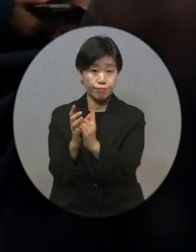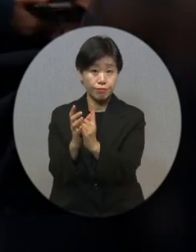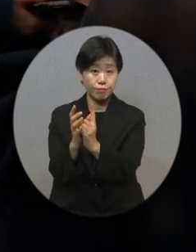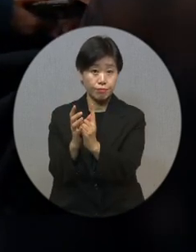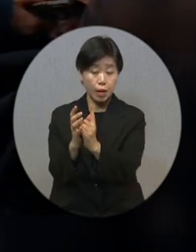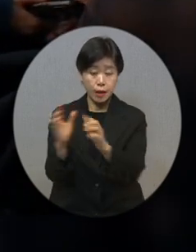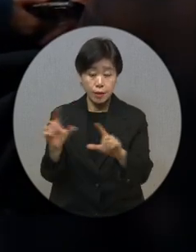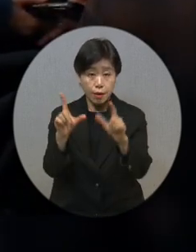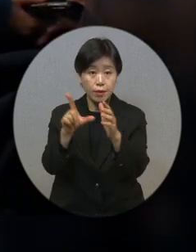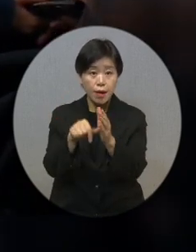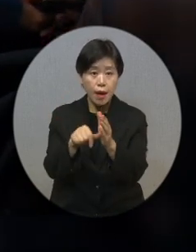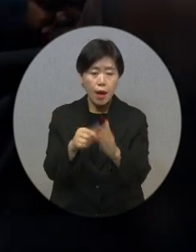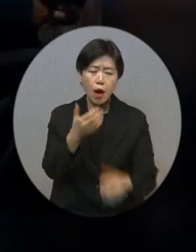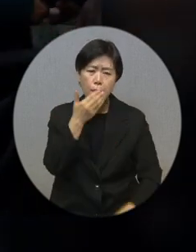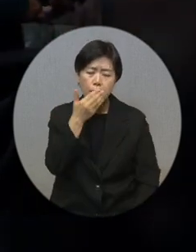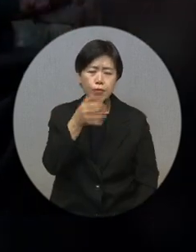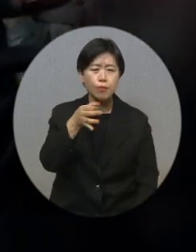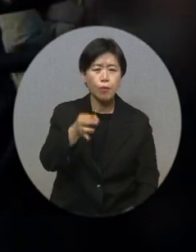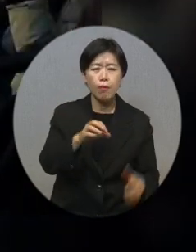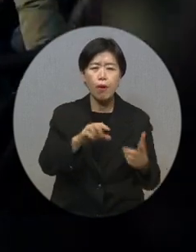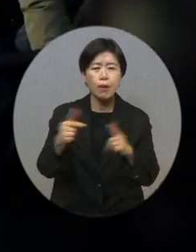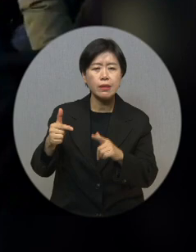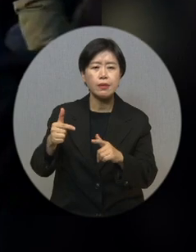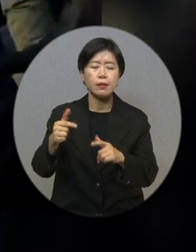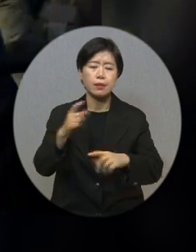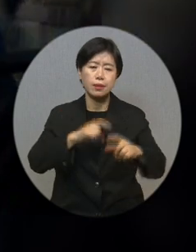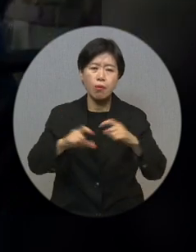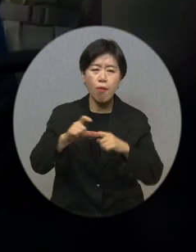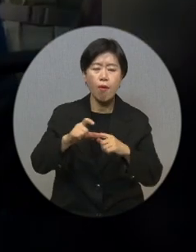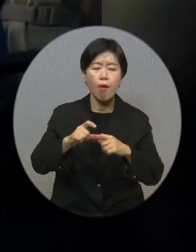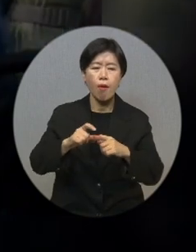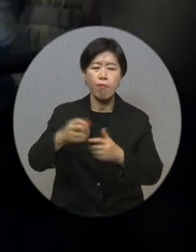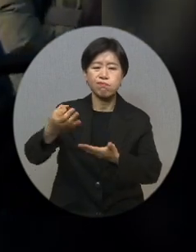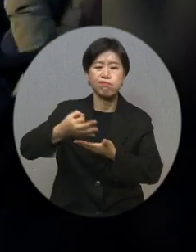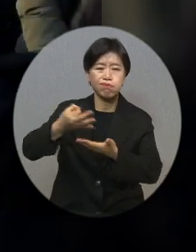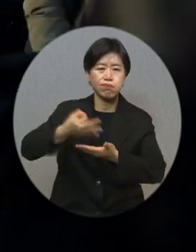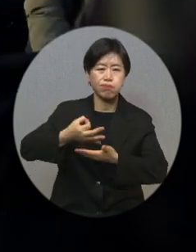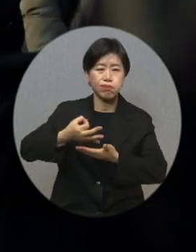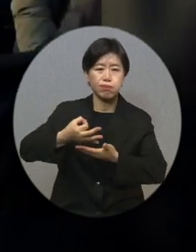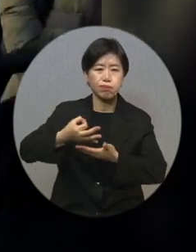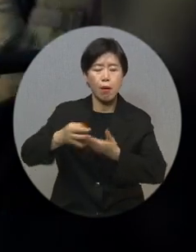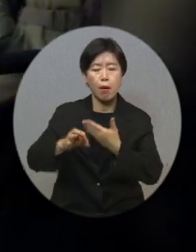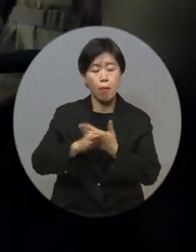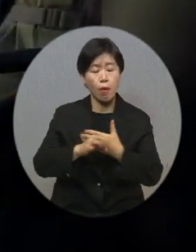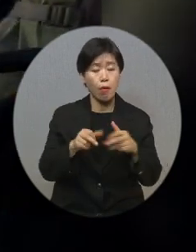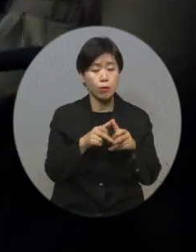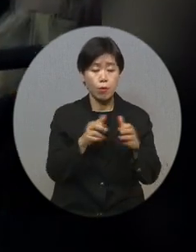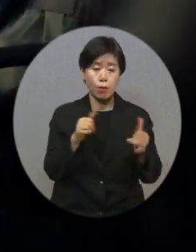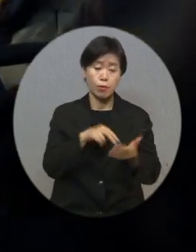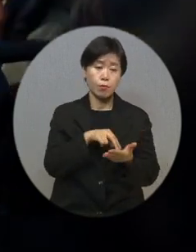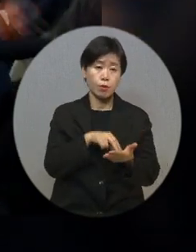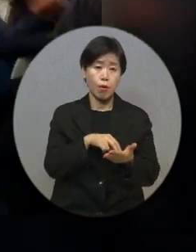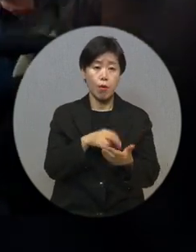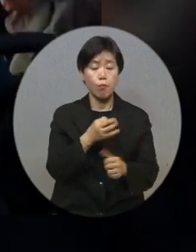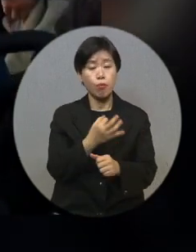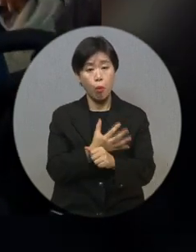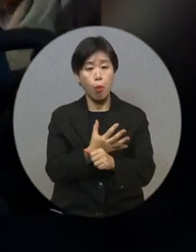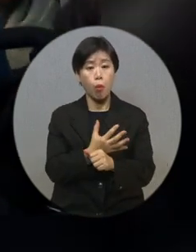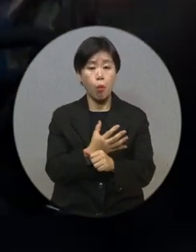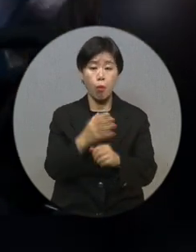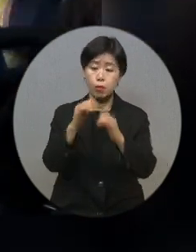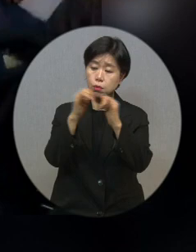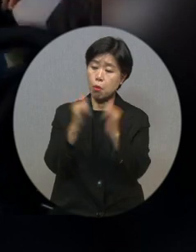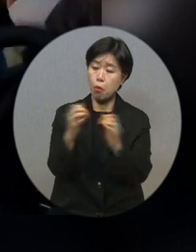시비도 많이 올랐으면 좋겠고 활동적 급여나 이런 것들이 좀 잘 돼 있어야지 장애인들이 좀 편안한 마음으로 나올 수 있지 않을까.